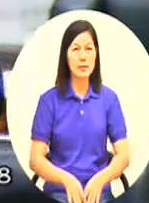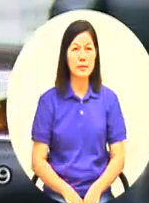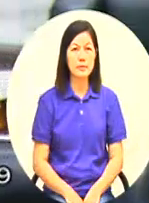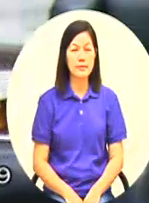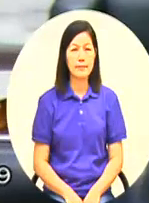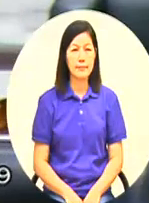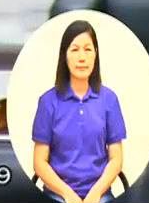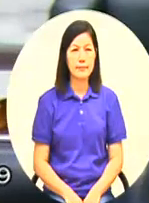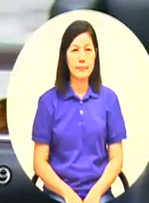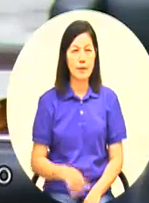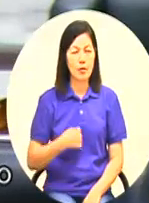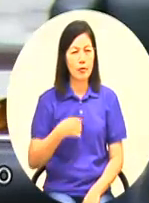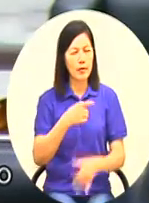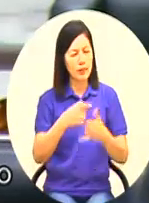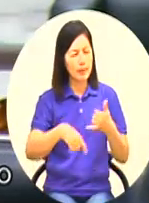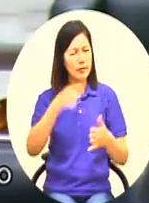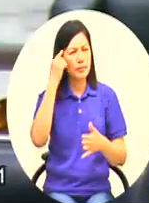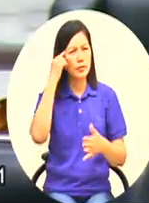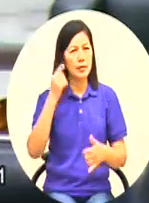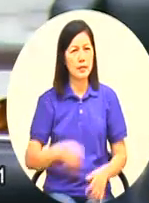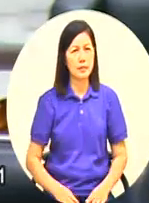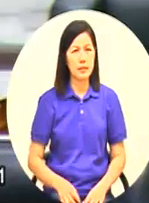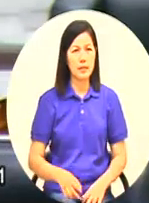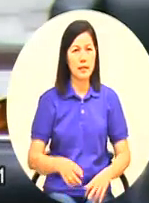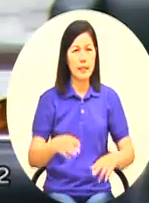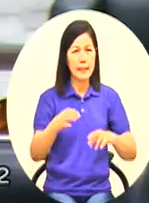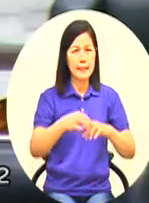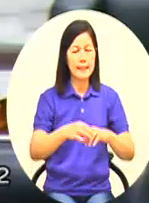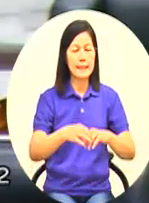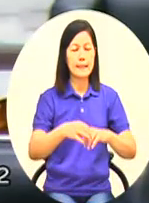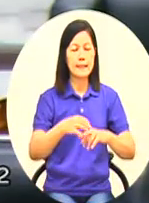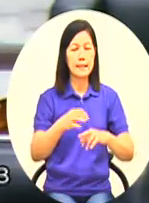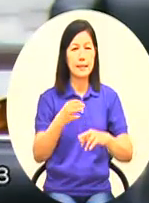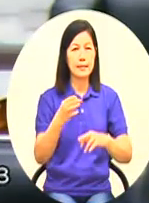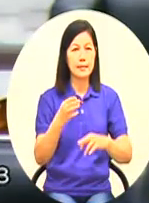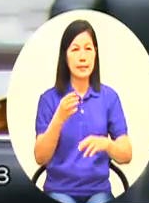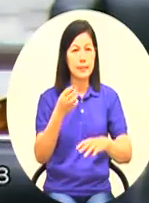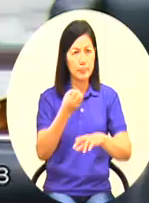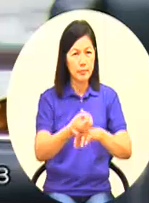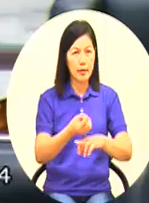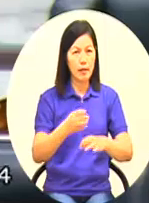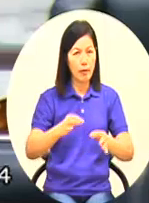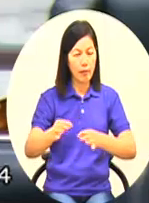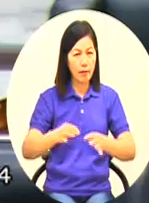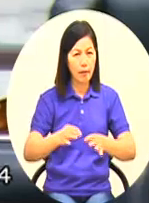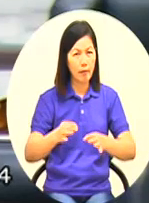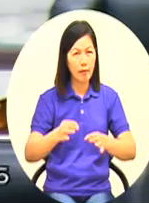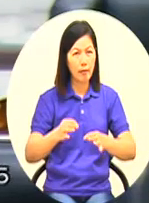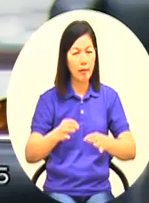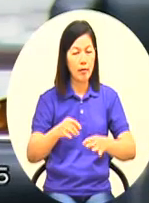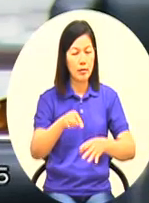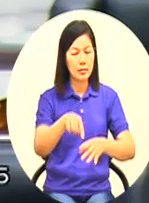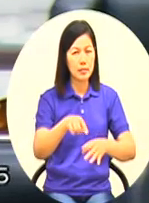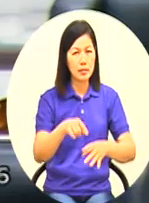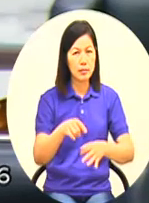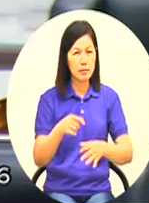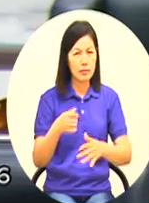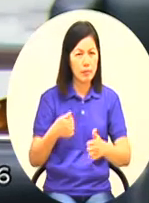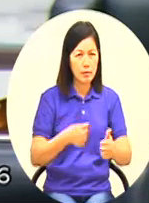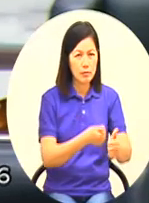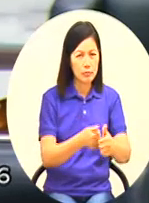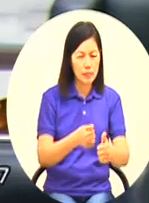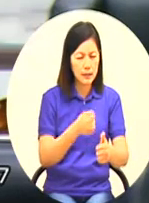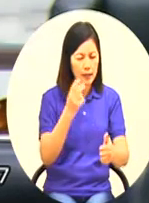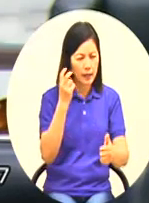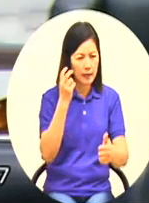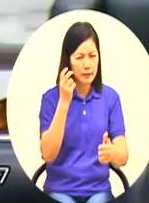那本席觉得说我们的银楼好比较不容易追查这个的赃货，